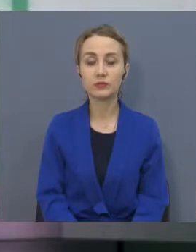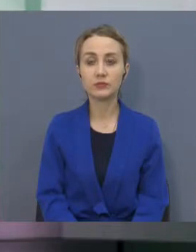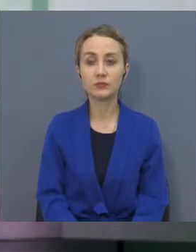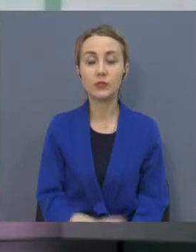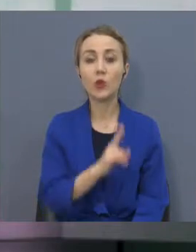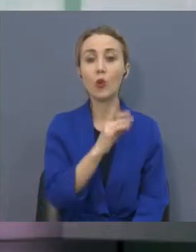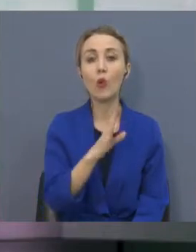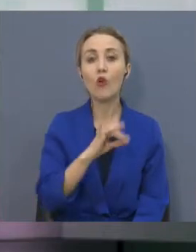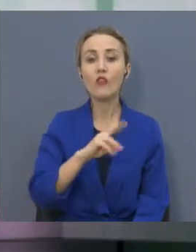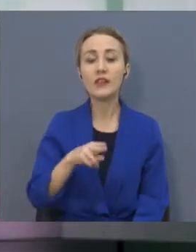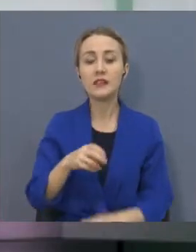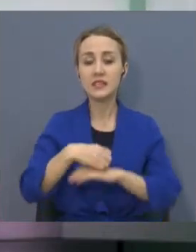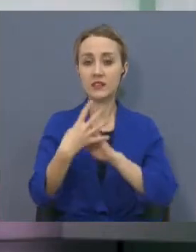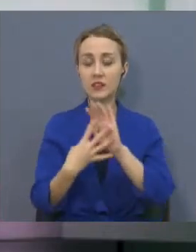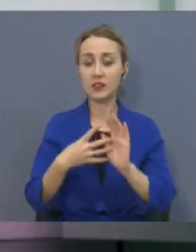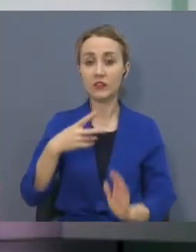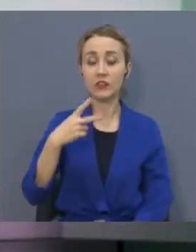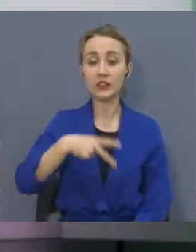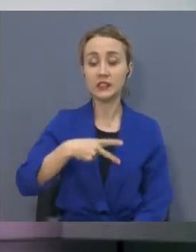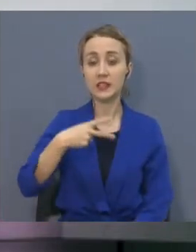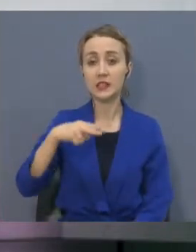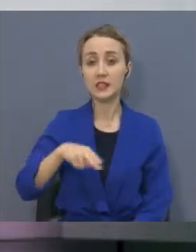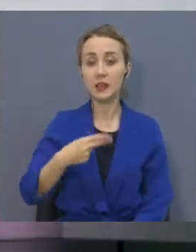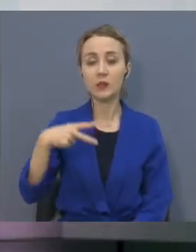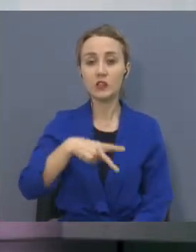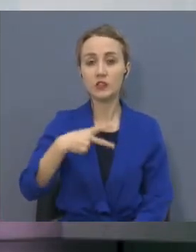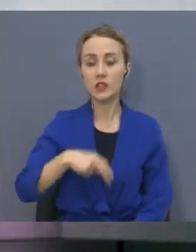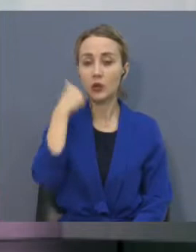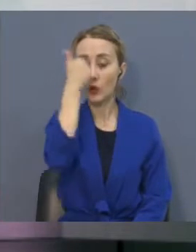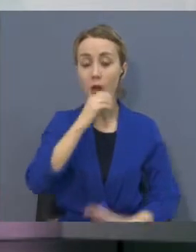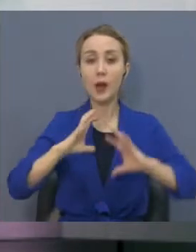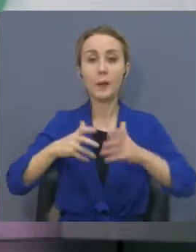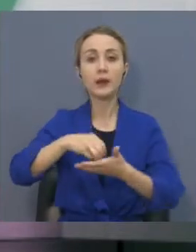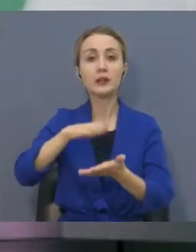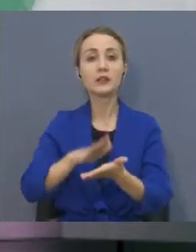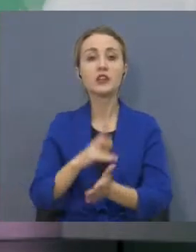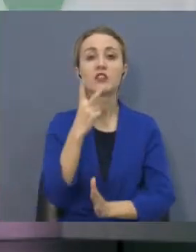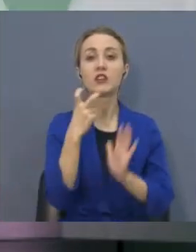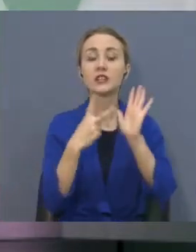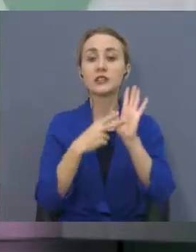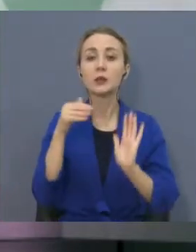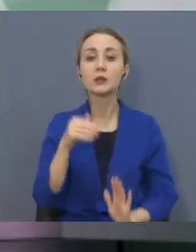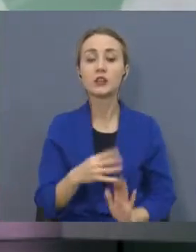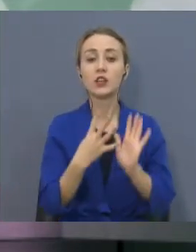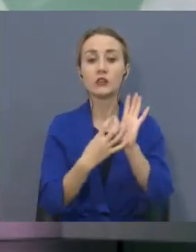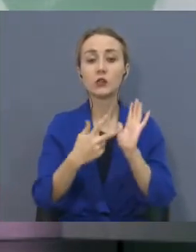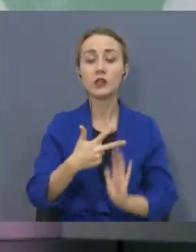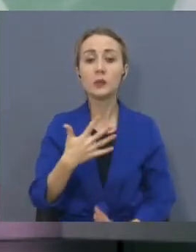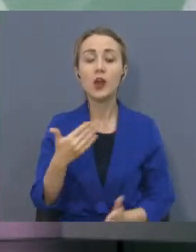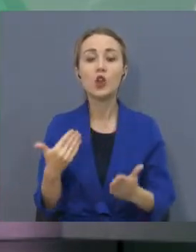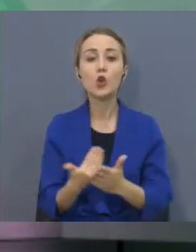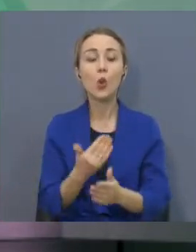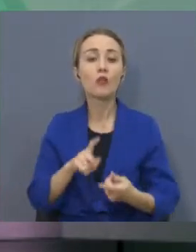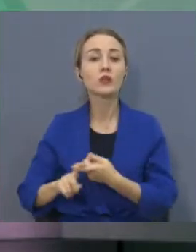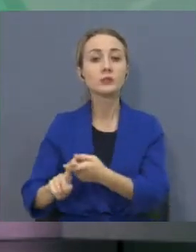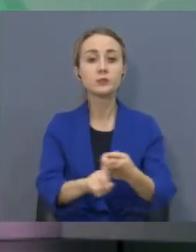Статистика по COVID-19 на 20 декабря 2020 года. В мире зафиксировано 207 935 новых случаев